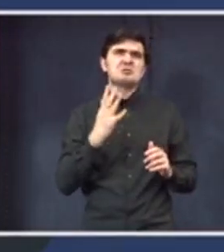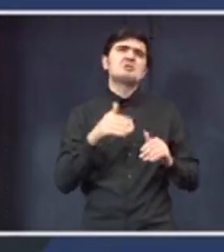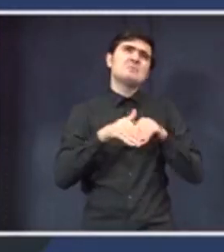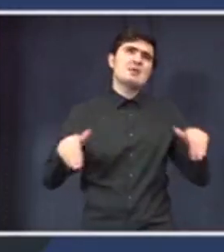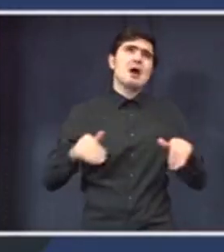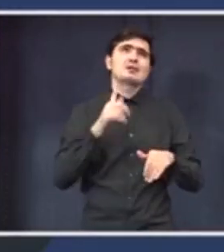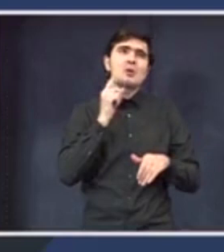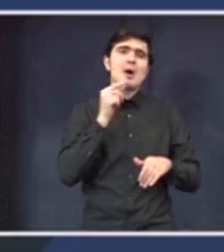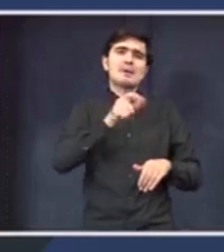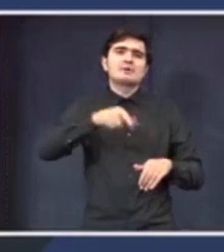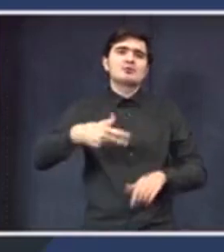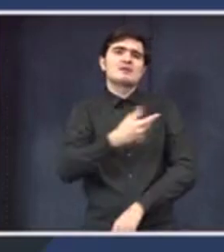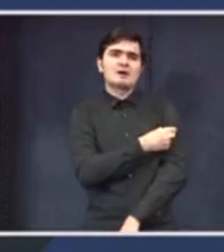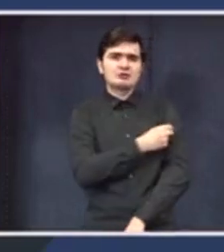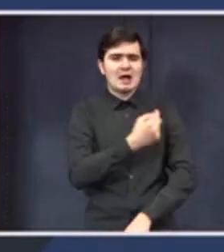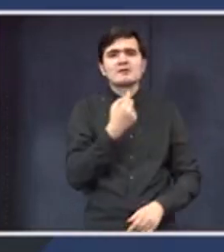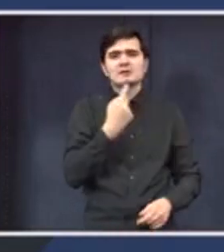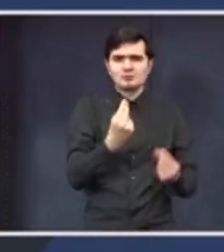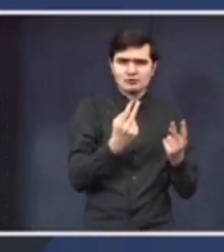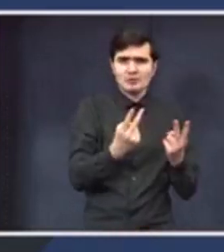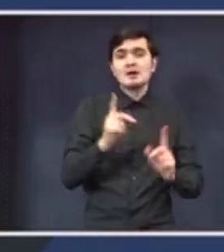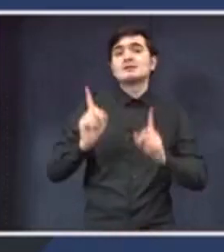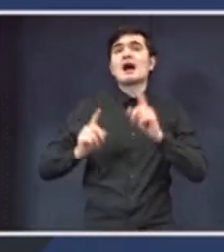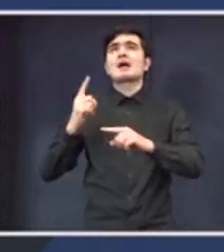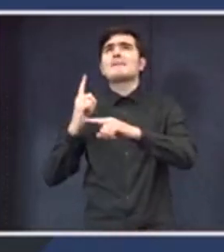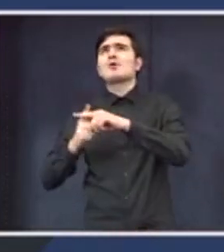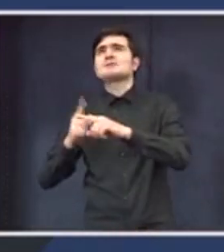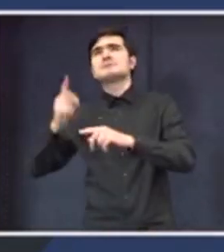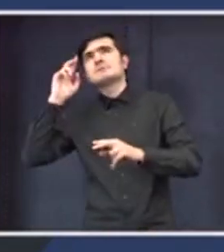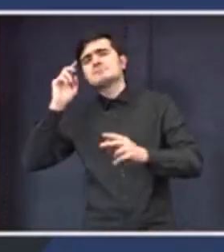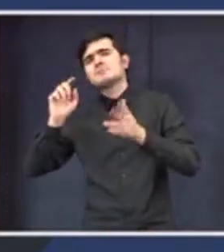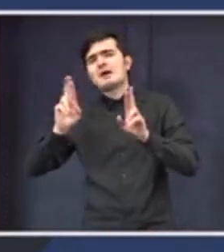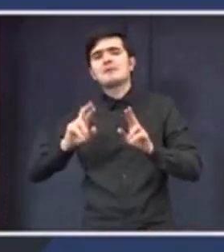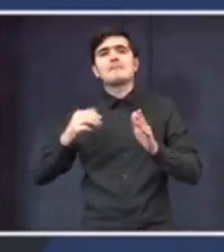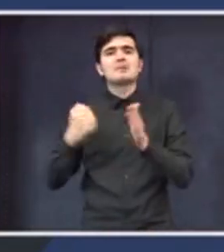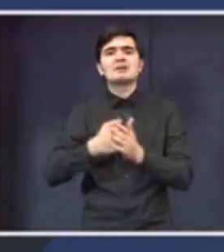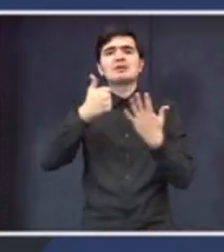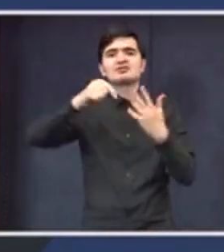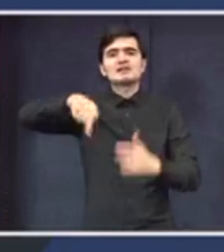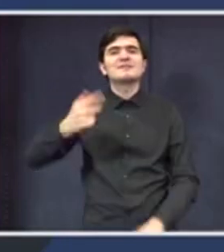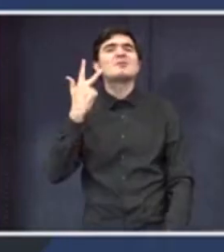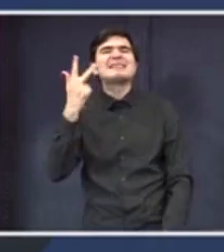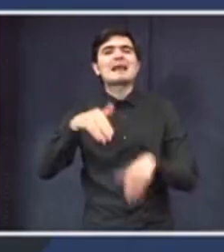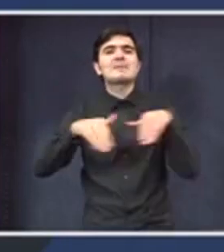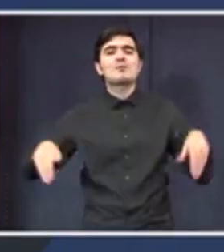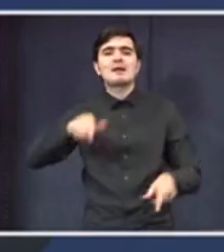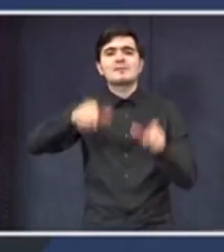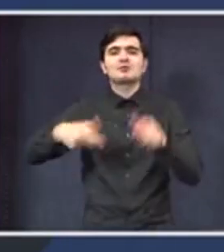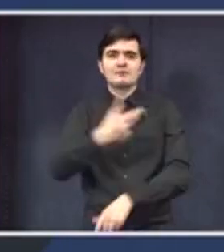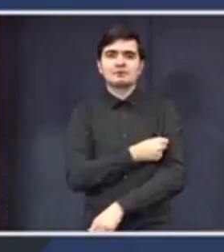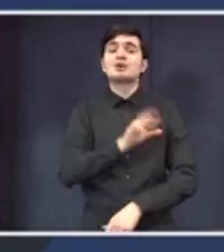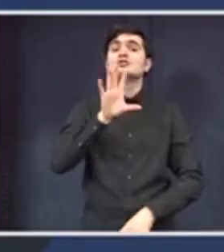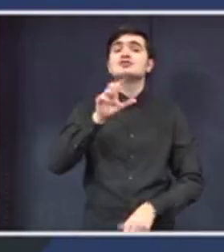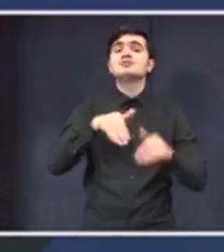persoane vaccinate, și vă spun de ce este important, și într-un scenariu mai optimist, 6,3 milioane de persoane vaccinate. 5 milioane de